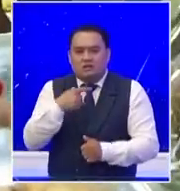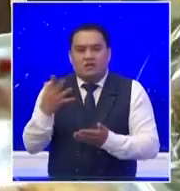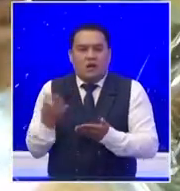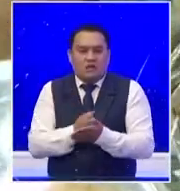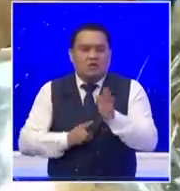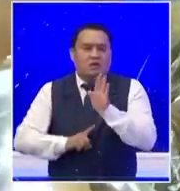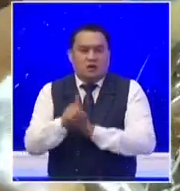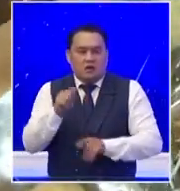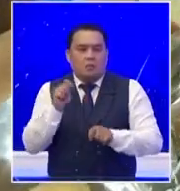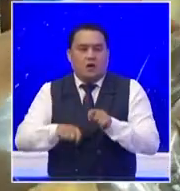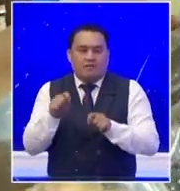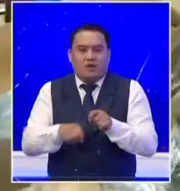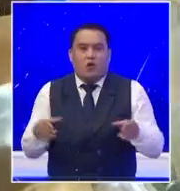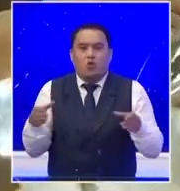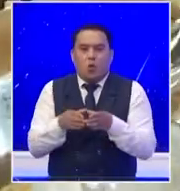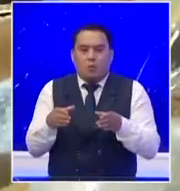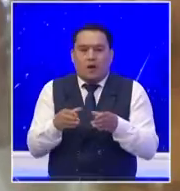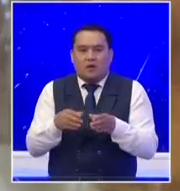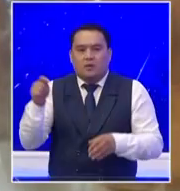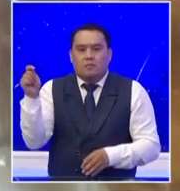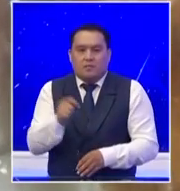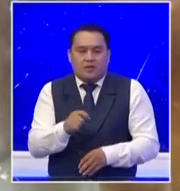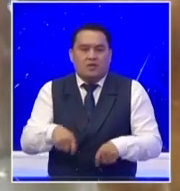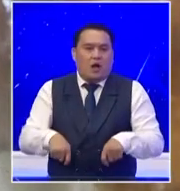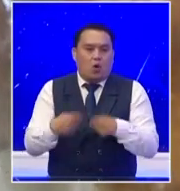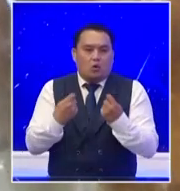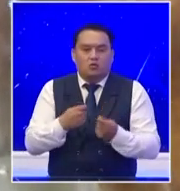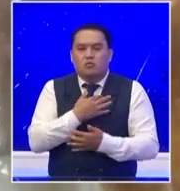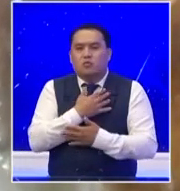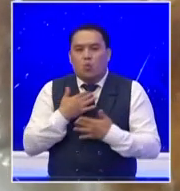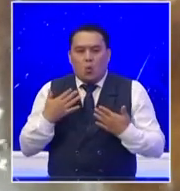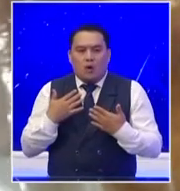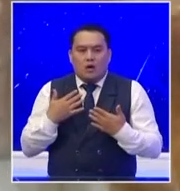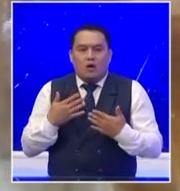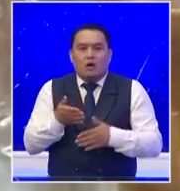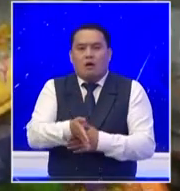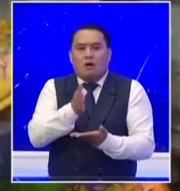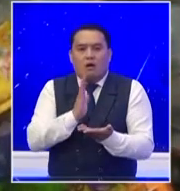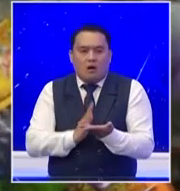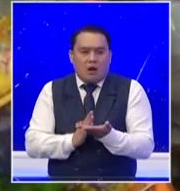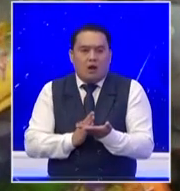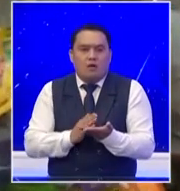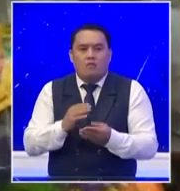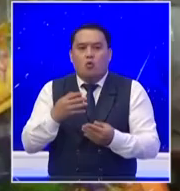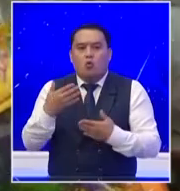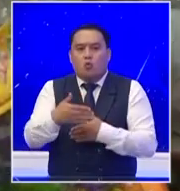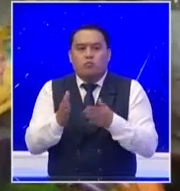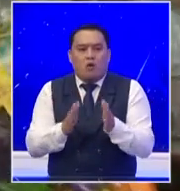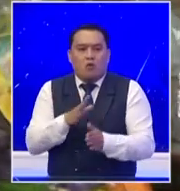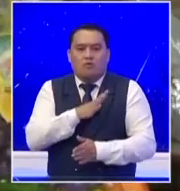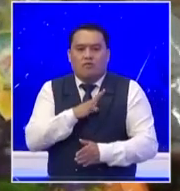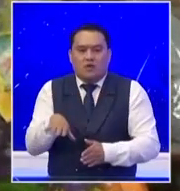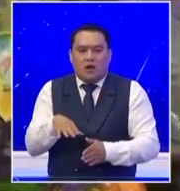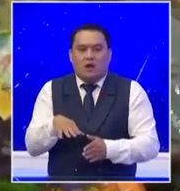него и начала рейд мониторинговая группа. Забегая наперед, нарушений здесь предостаточно. Хлебобулочные изделия не упакованы. Товар